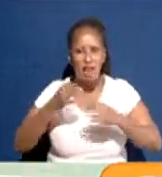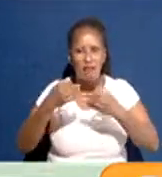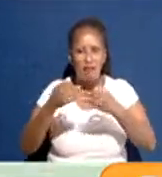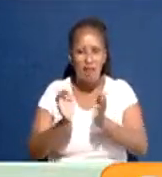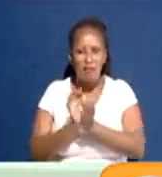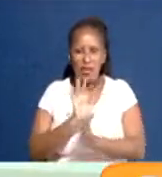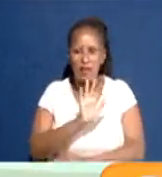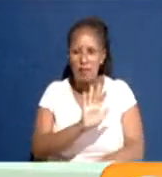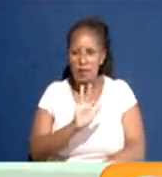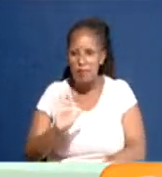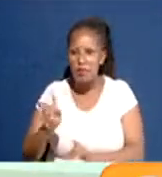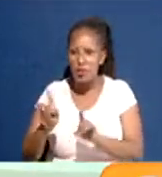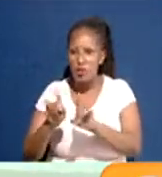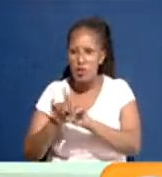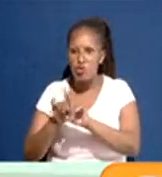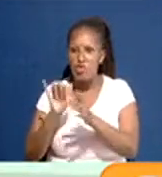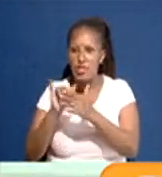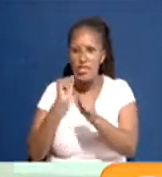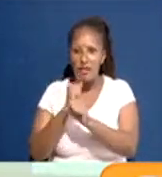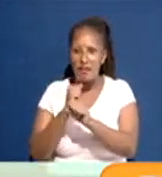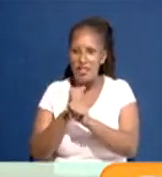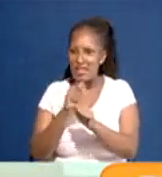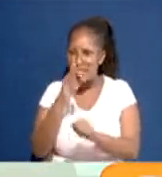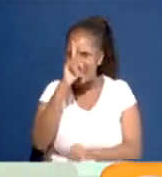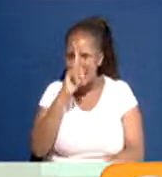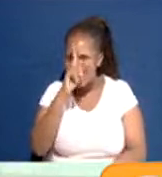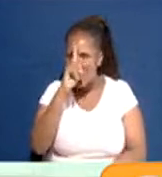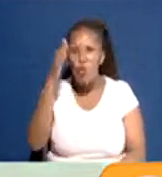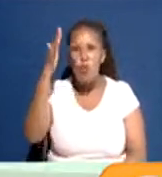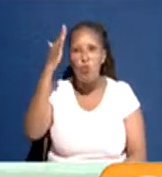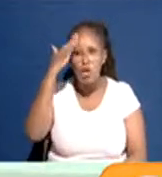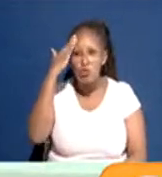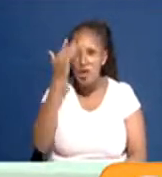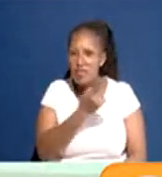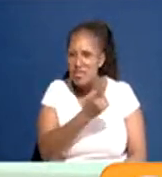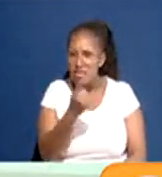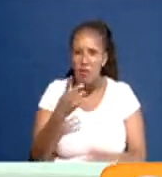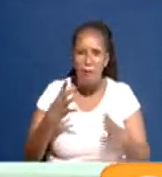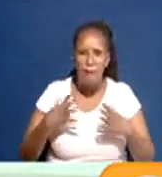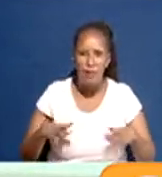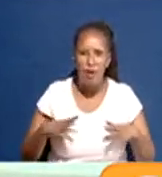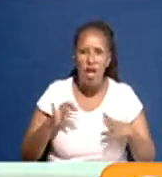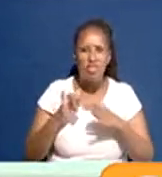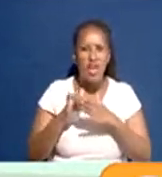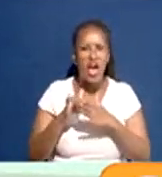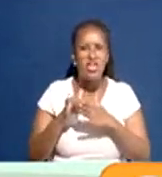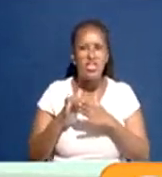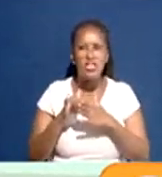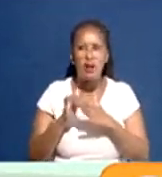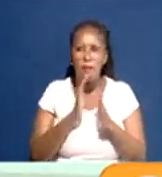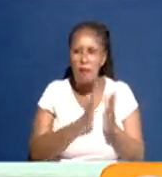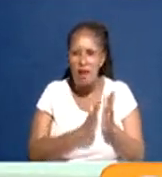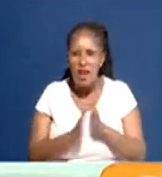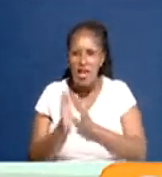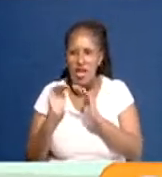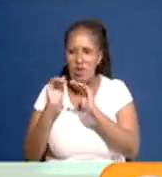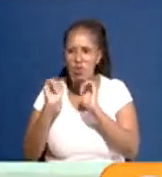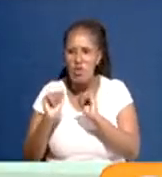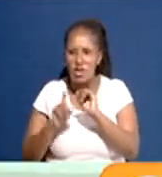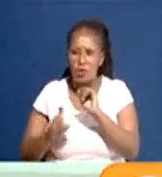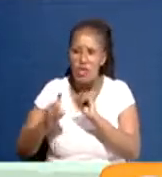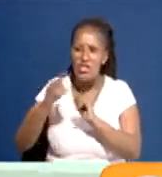families. Na hiyo kazi mimi nitafanya na bidii. Unajua hawa jamaa, hiyo safari ya kufikisha unga